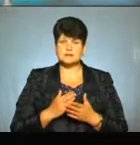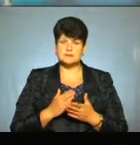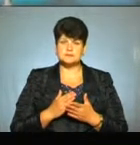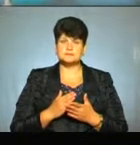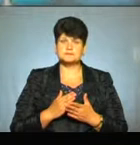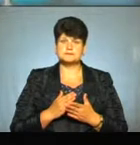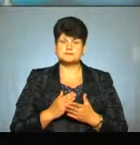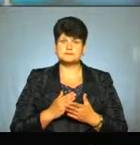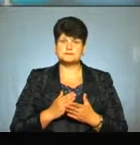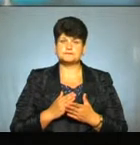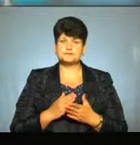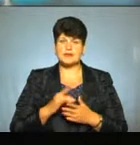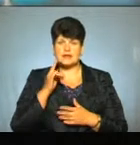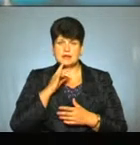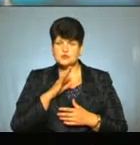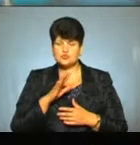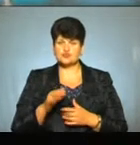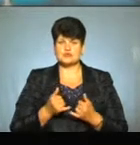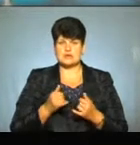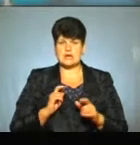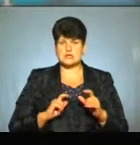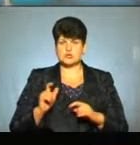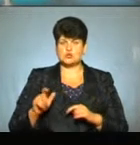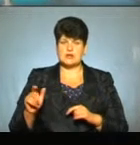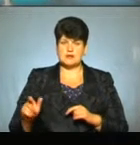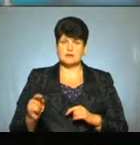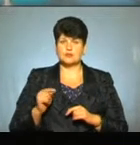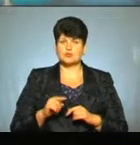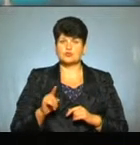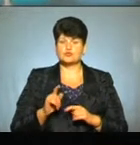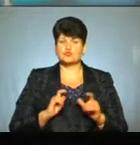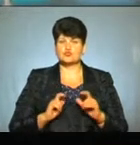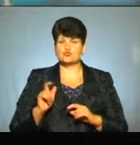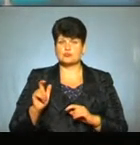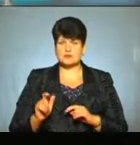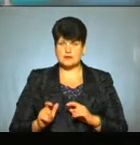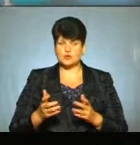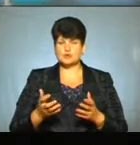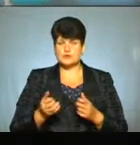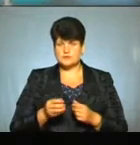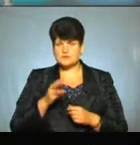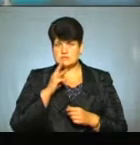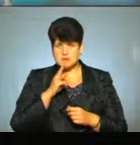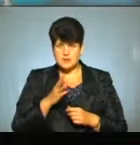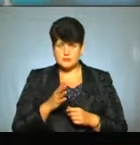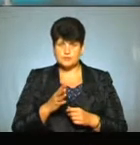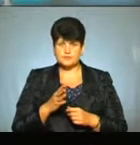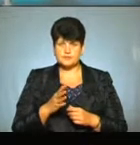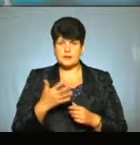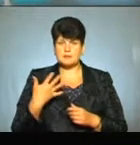певні, скажімо, незручності для студента через те, що студент, отримавши заробітну